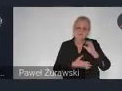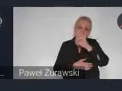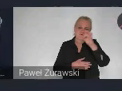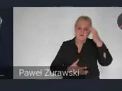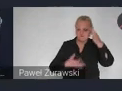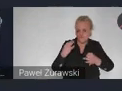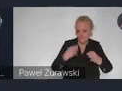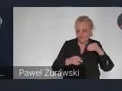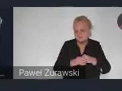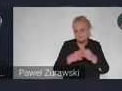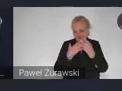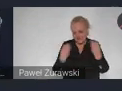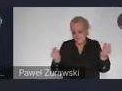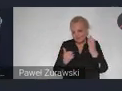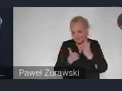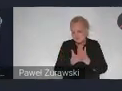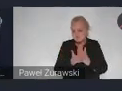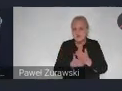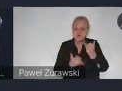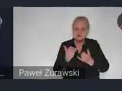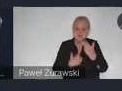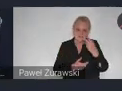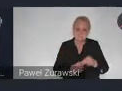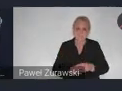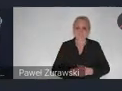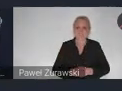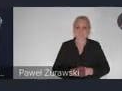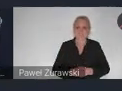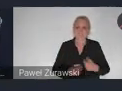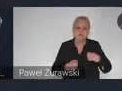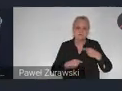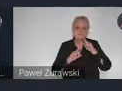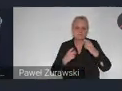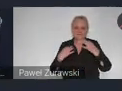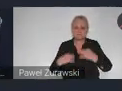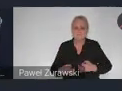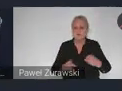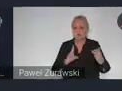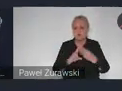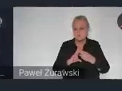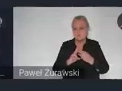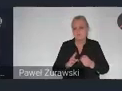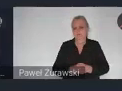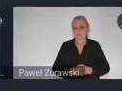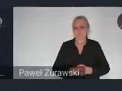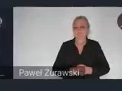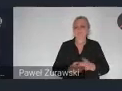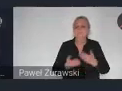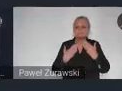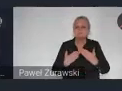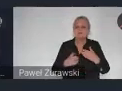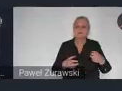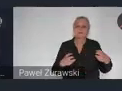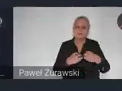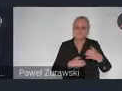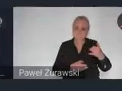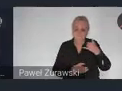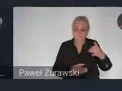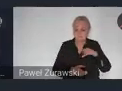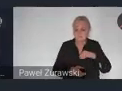wątpliwości jeśli nie zachęcam państwa do kontaktu poprzez naszą infolinię